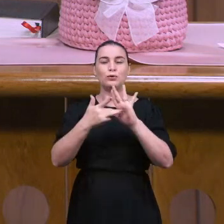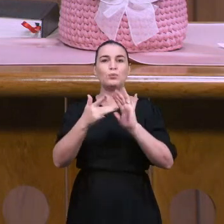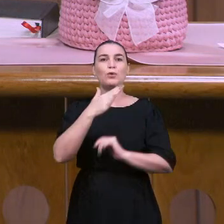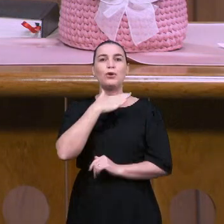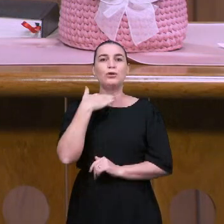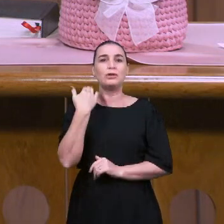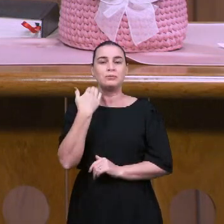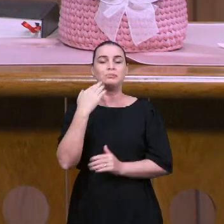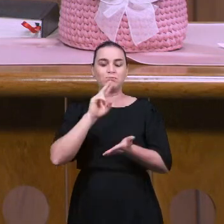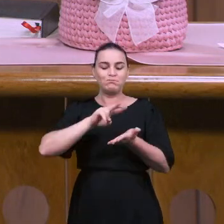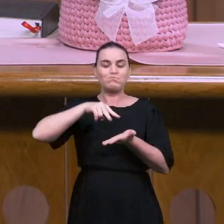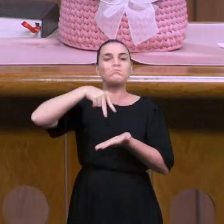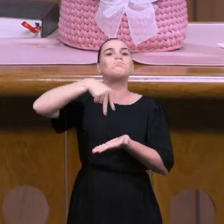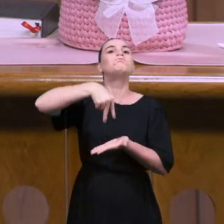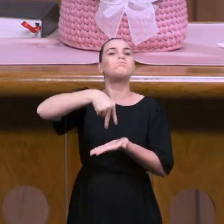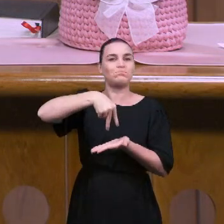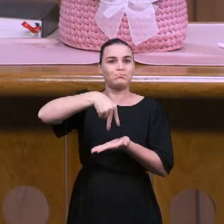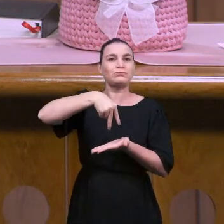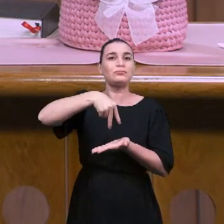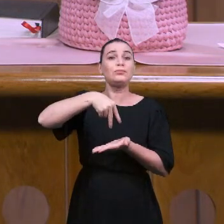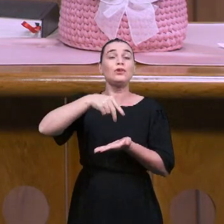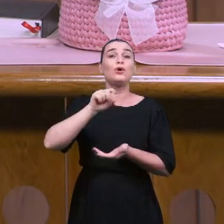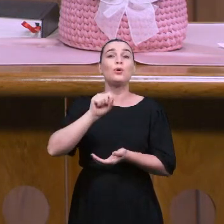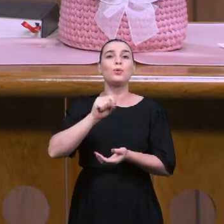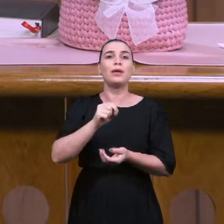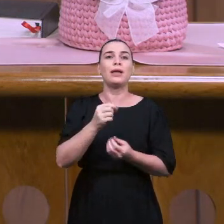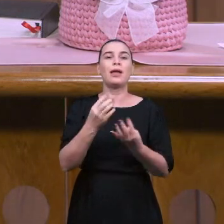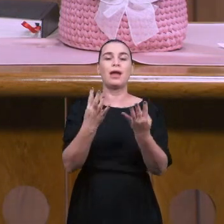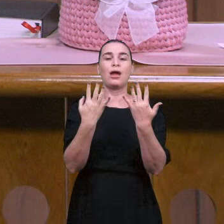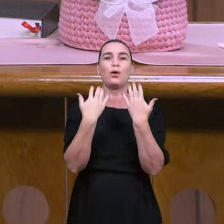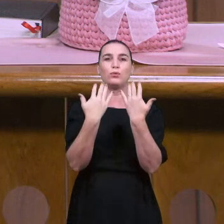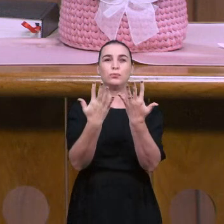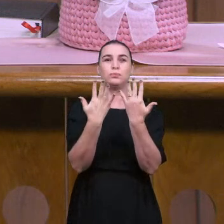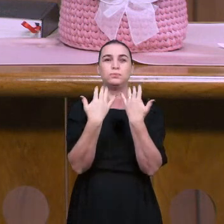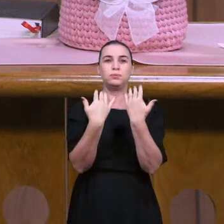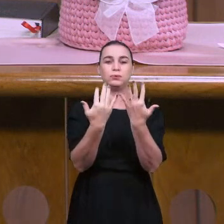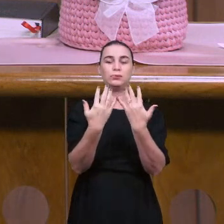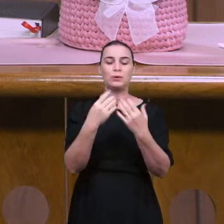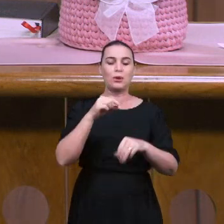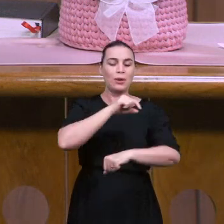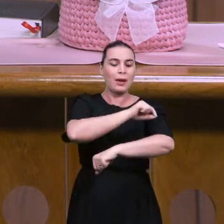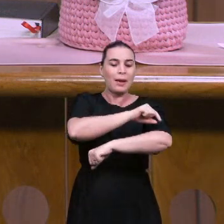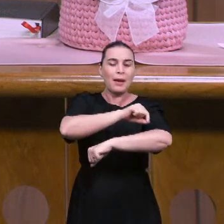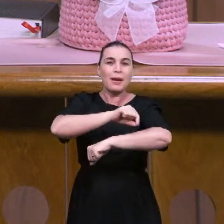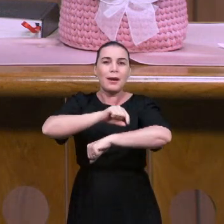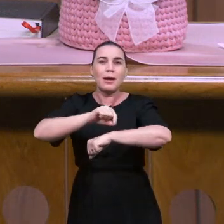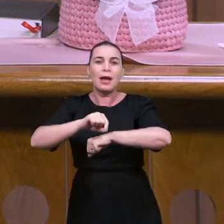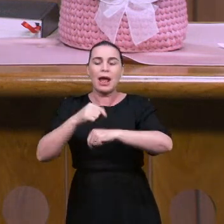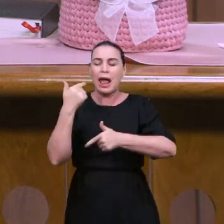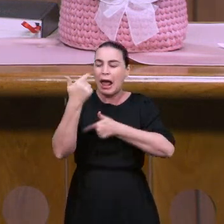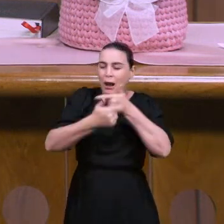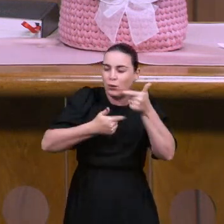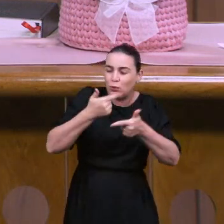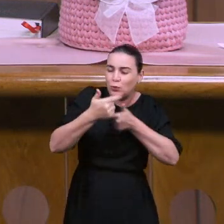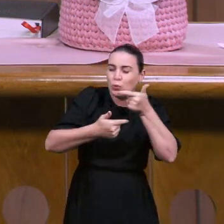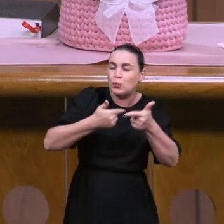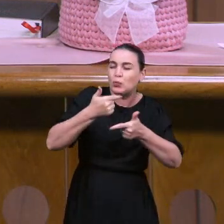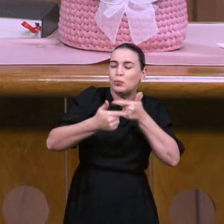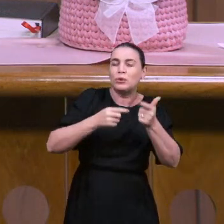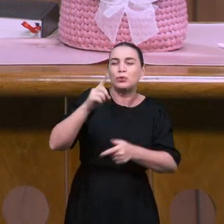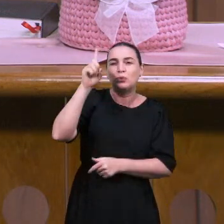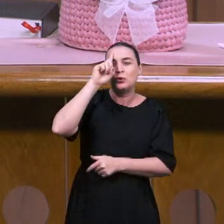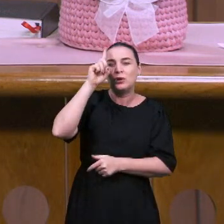ceux qui tombent du ciel, non. Maintenant, c'est le blé qui est préparé, la sémence qui meurt, la lutte de chaque